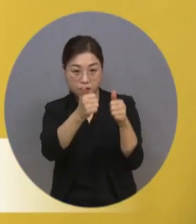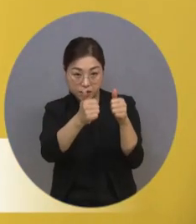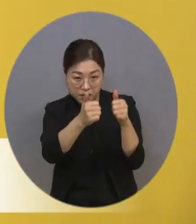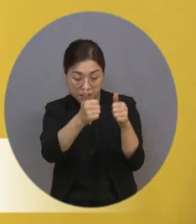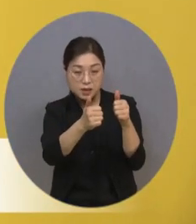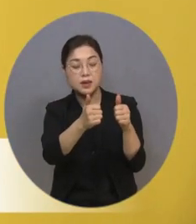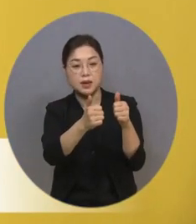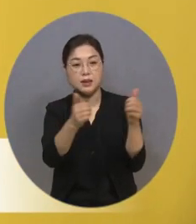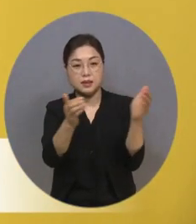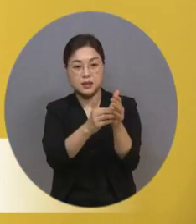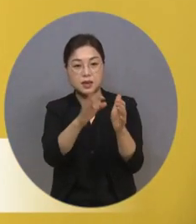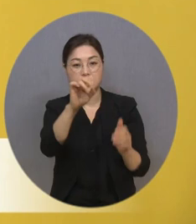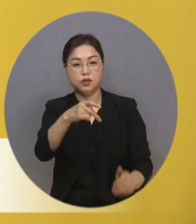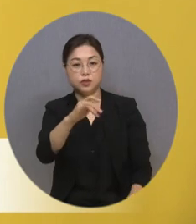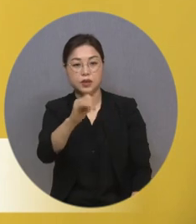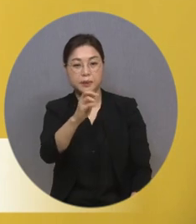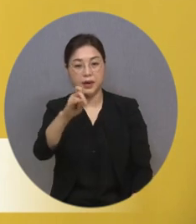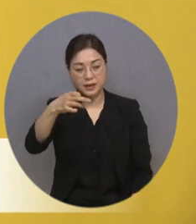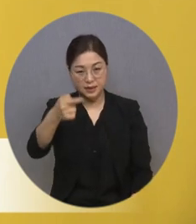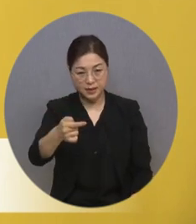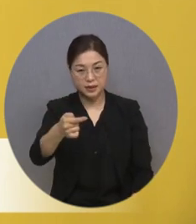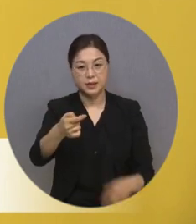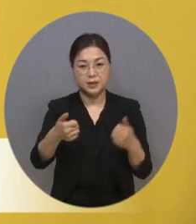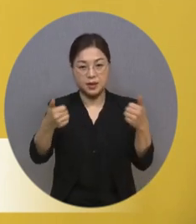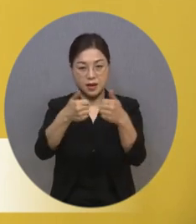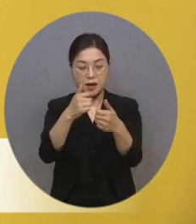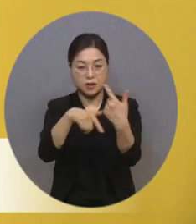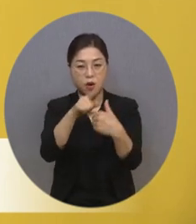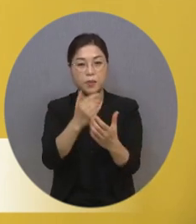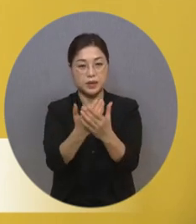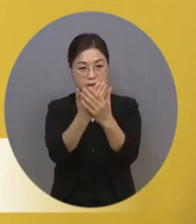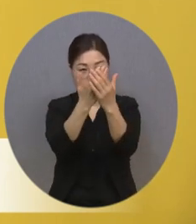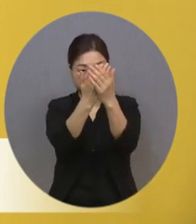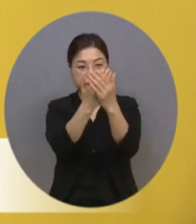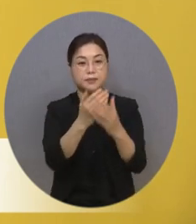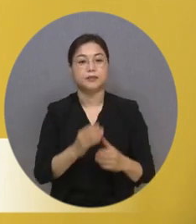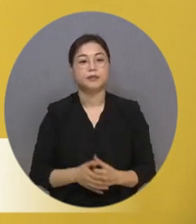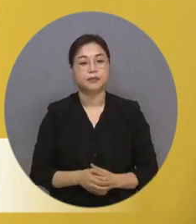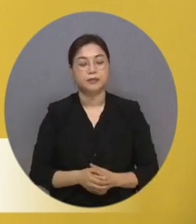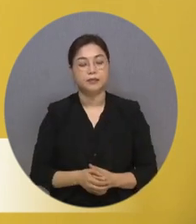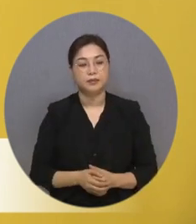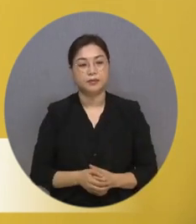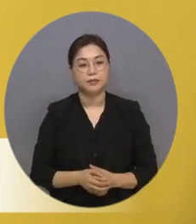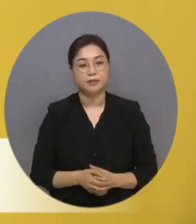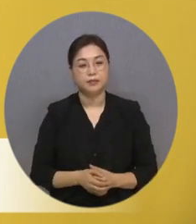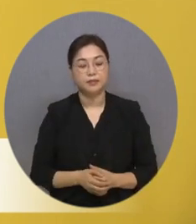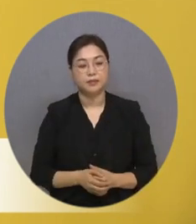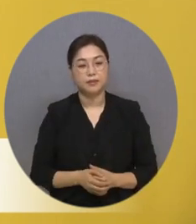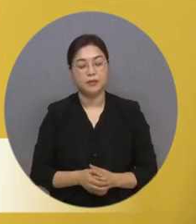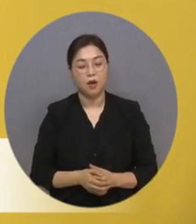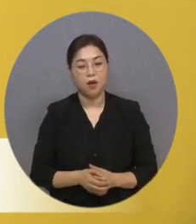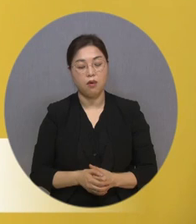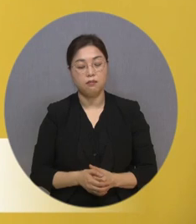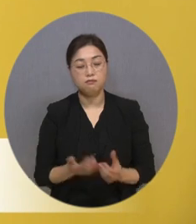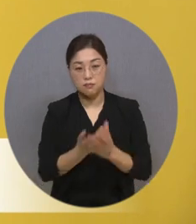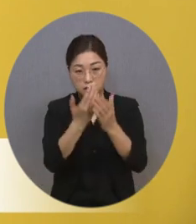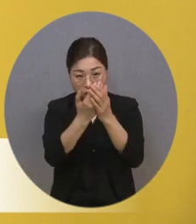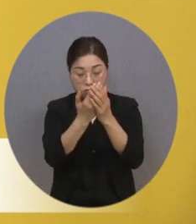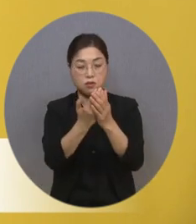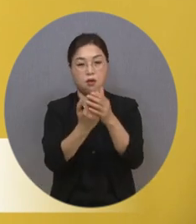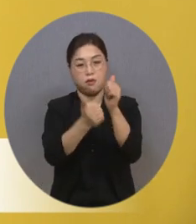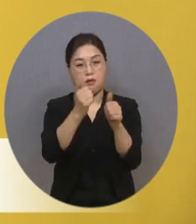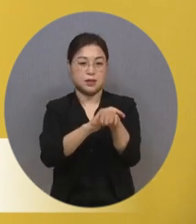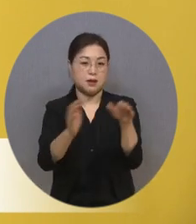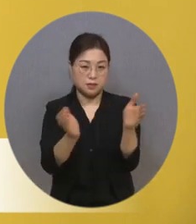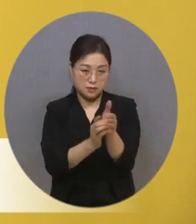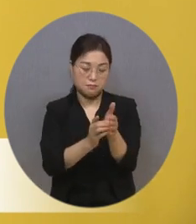컵이 더 활성화되고 성장한 모습으로 마무리하게 되어서